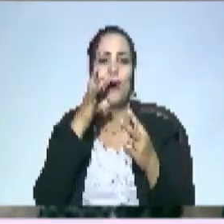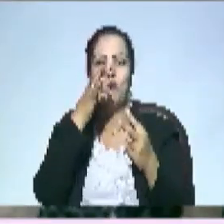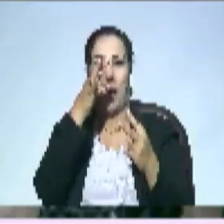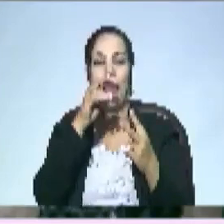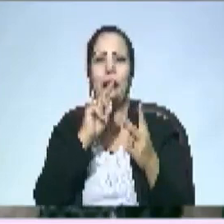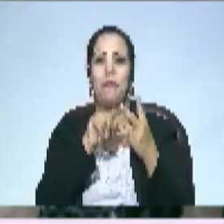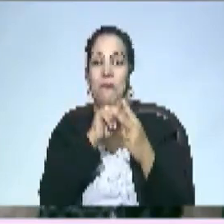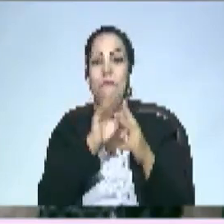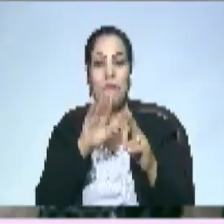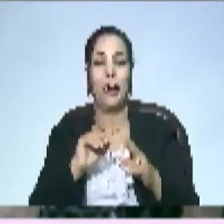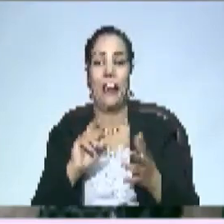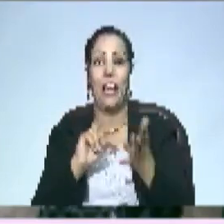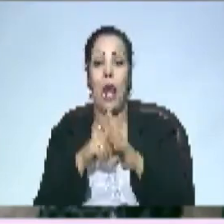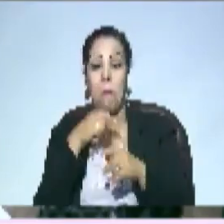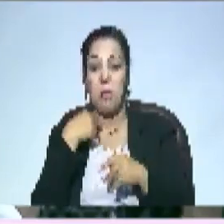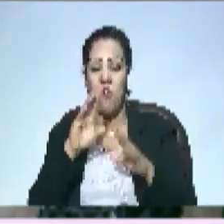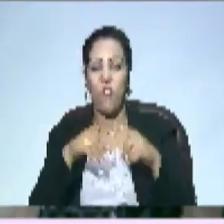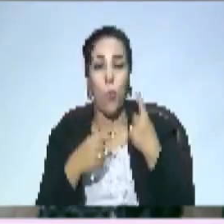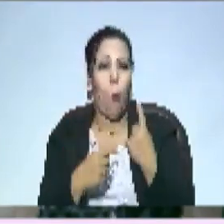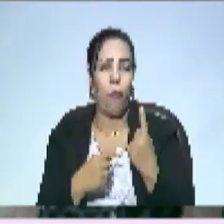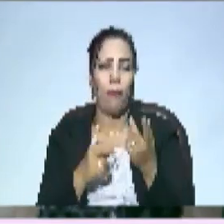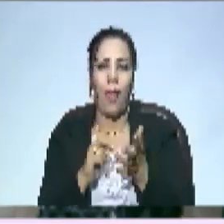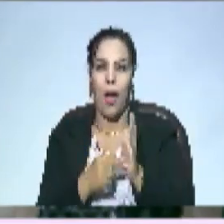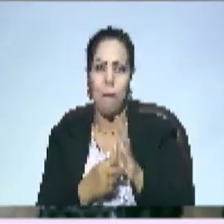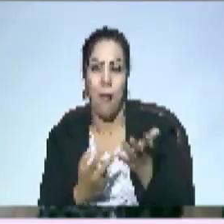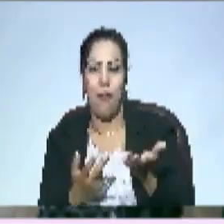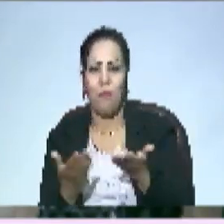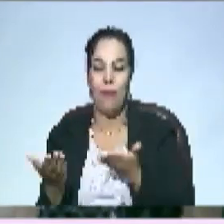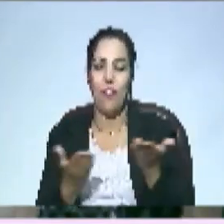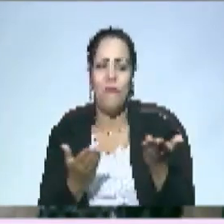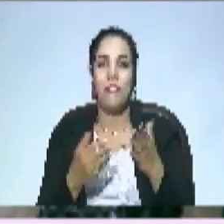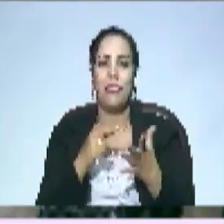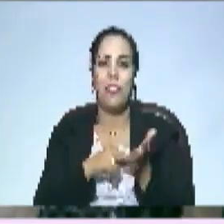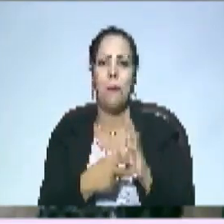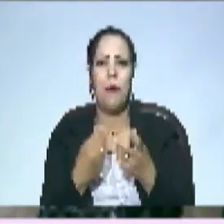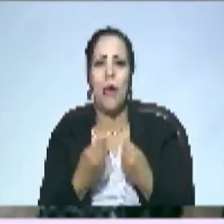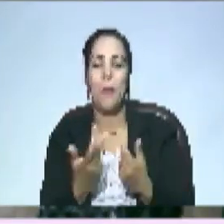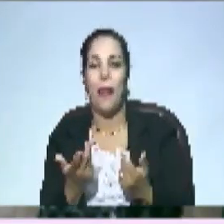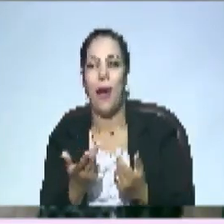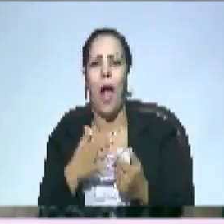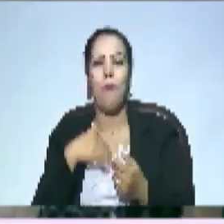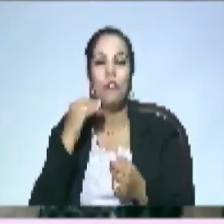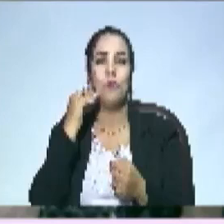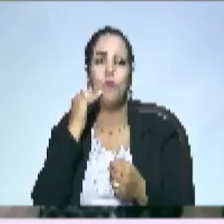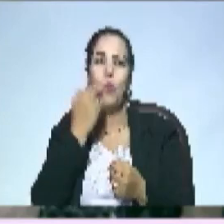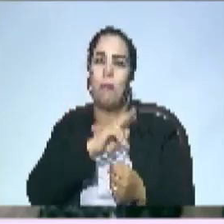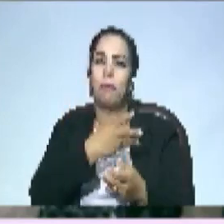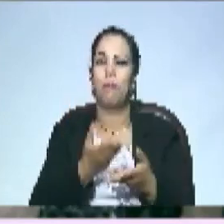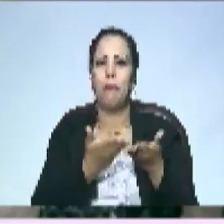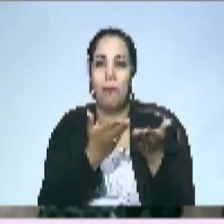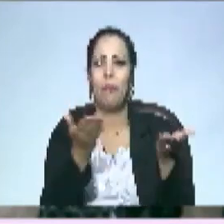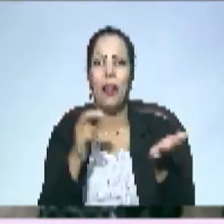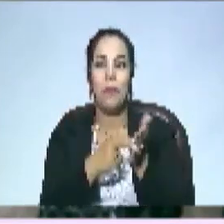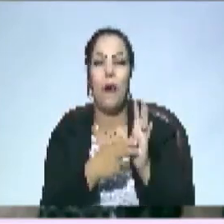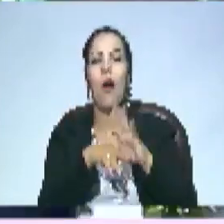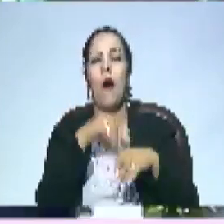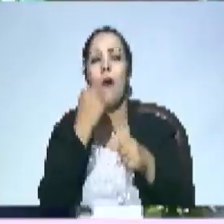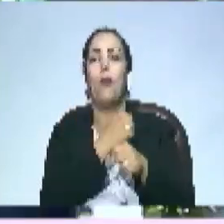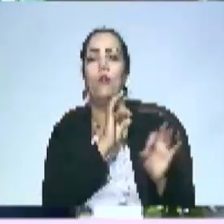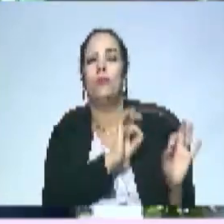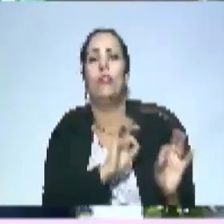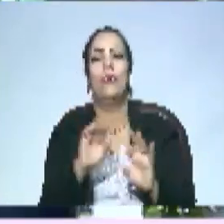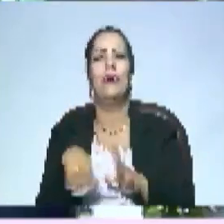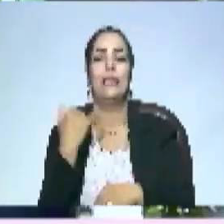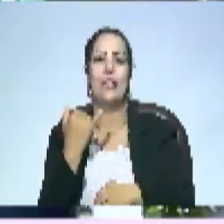مثلا متوفر عندنا حاجة واحدة وعايزين نعمل للضيوف حاجات حلوة، فممكن نعمل برضو من نفس النوع، من نفس الكلام اللي احنا اشتغلنا